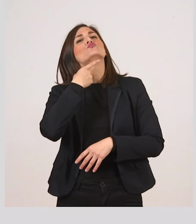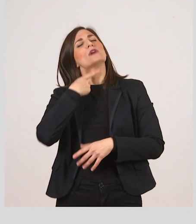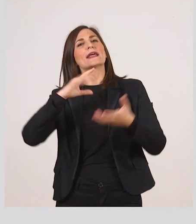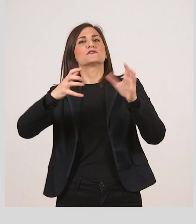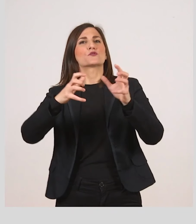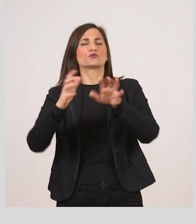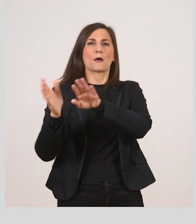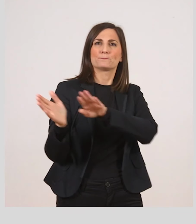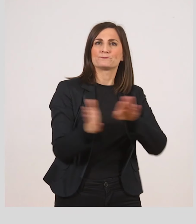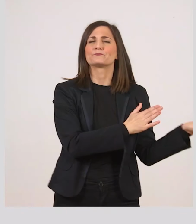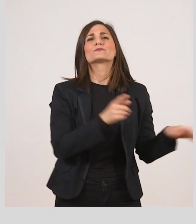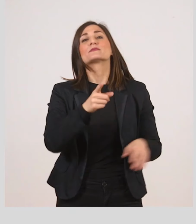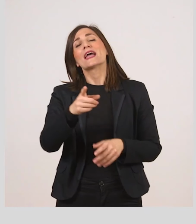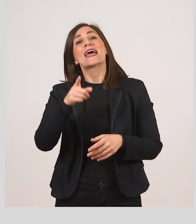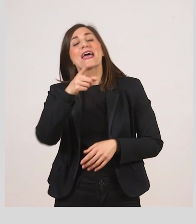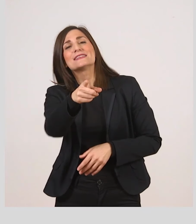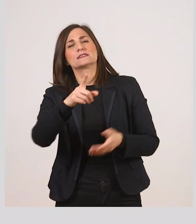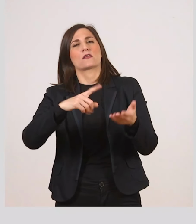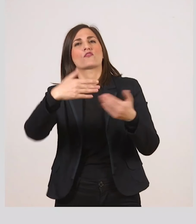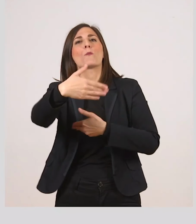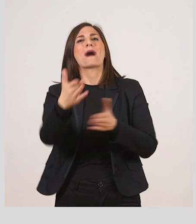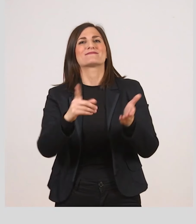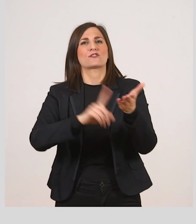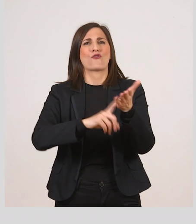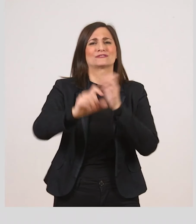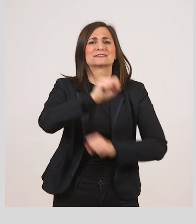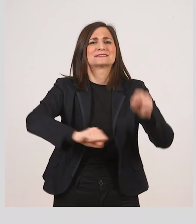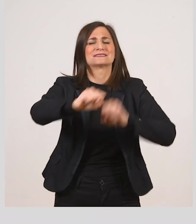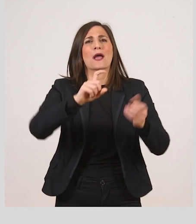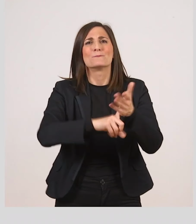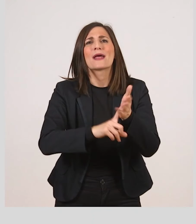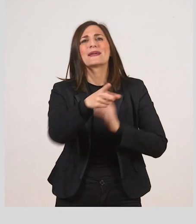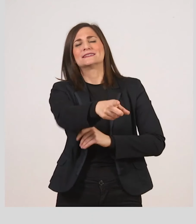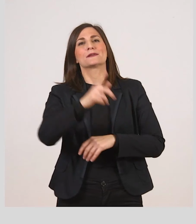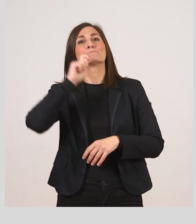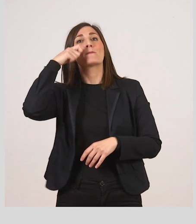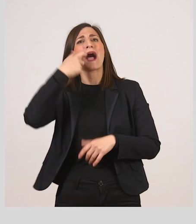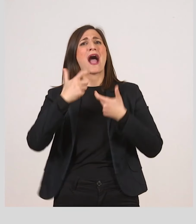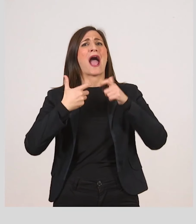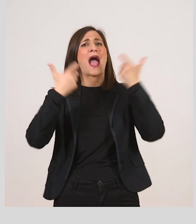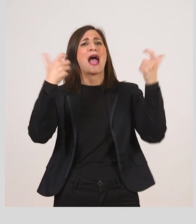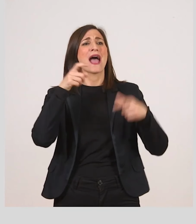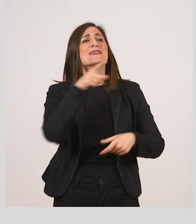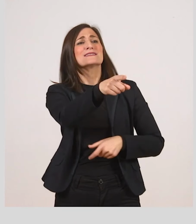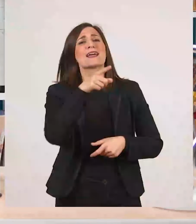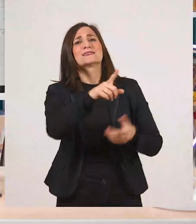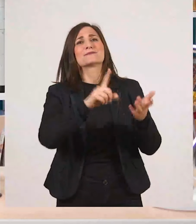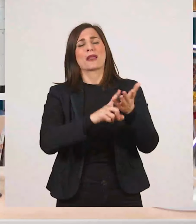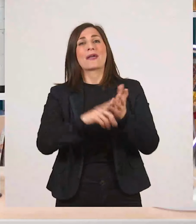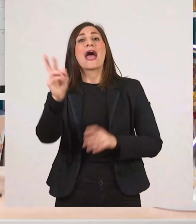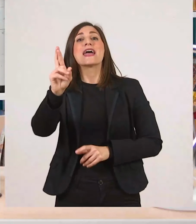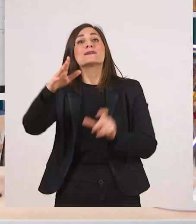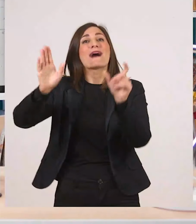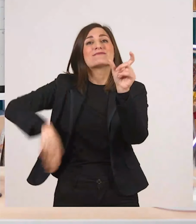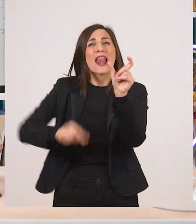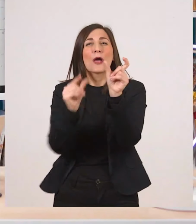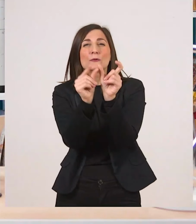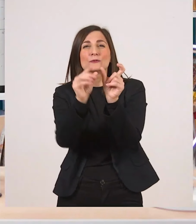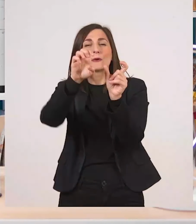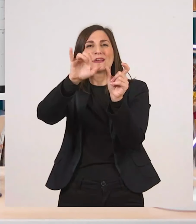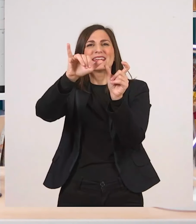Εσύ πρέπει να καθαρίσεις το δωμάτιό σου, φώναξε η μαμά. Εδώ πέρα η προσωπική αντωνυμία είναι το εσύ. Φαίνεται όμως και από την κατάληξη του ρήματος που